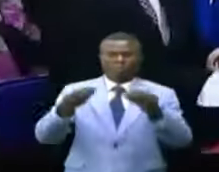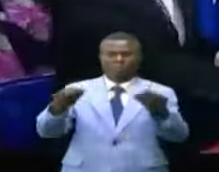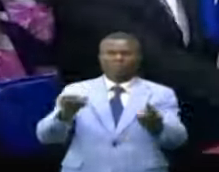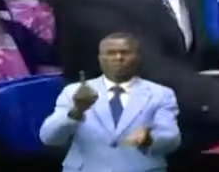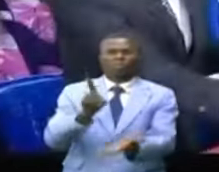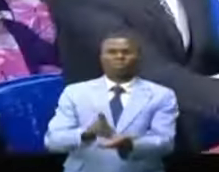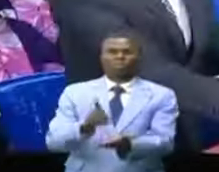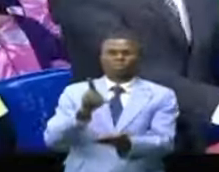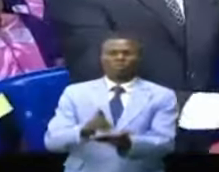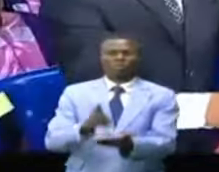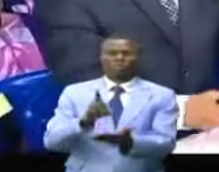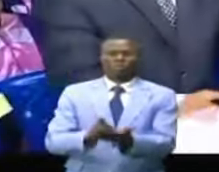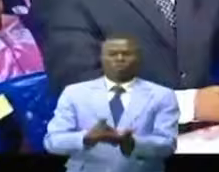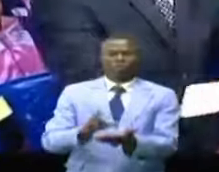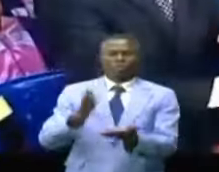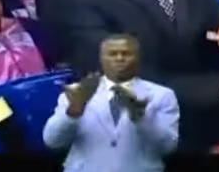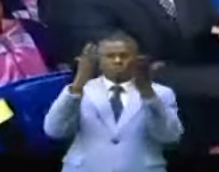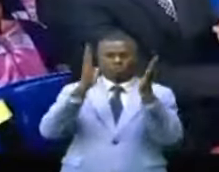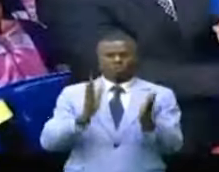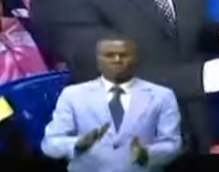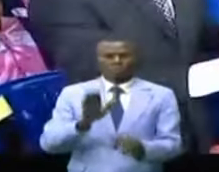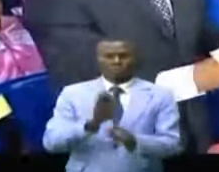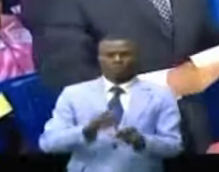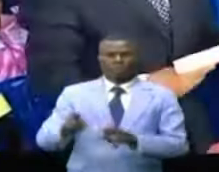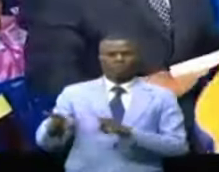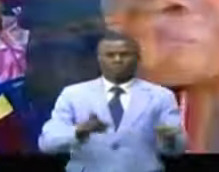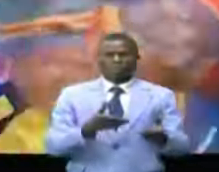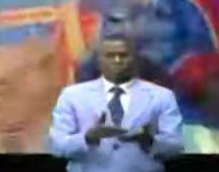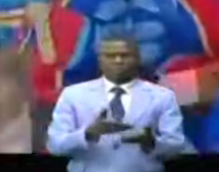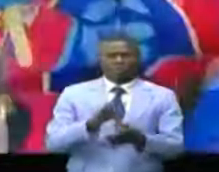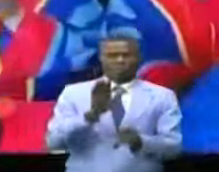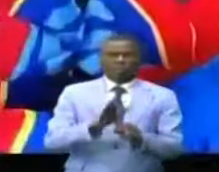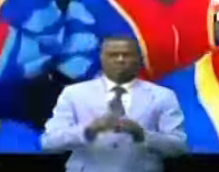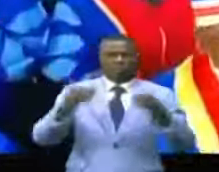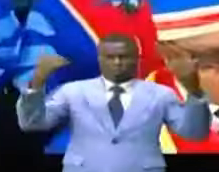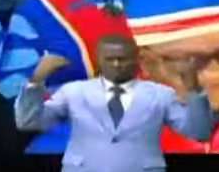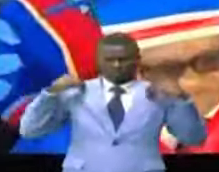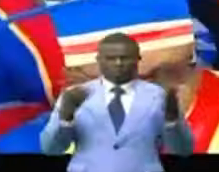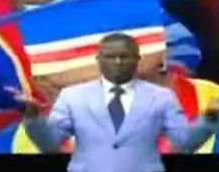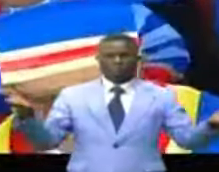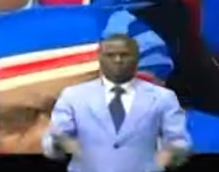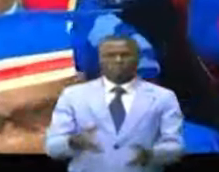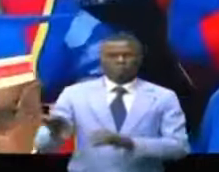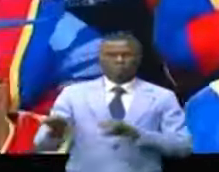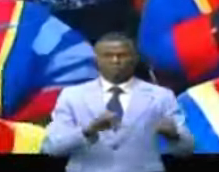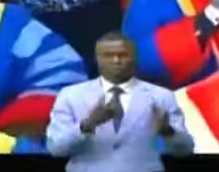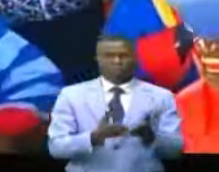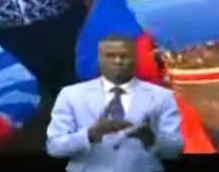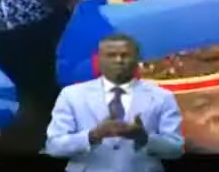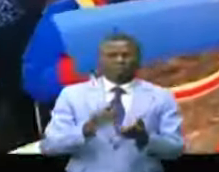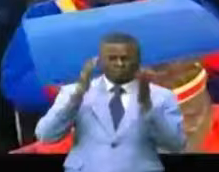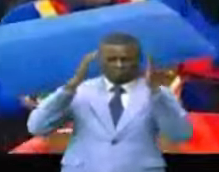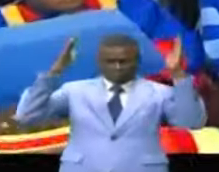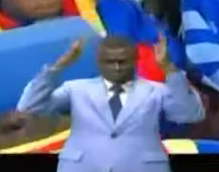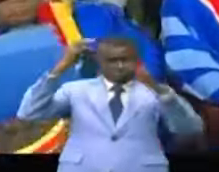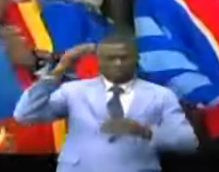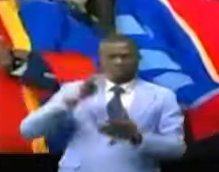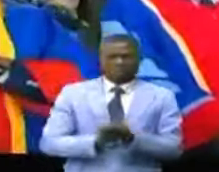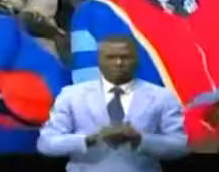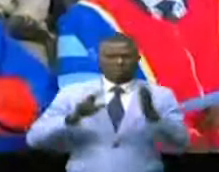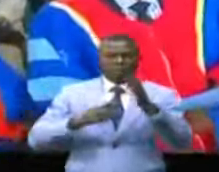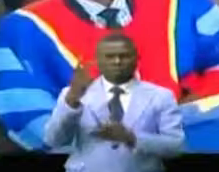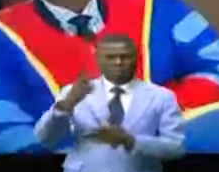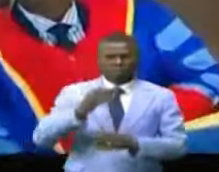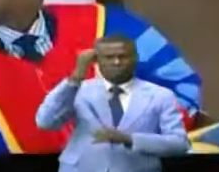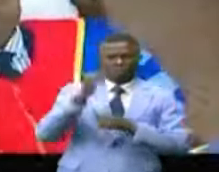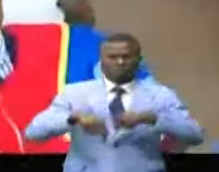les diplômes aux lauréats issus des différentes filières. Plusieurs autorités ont participé à cette cérémonie de collation des grades, doublée de la